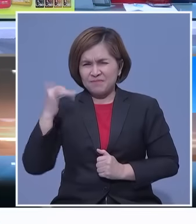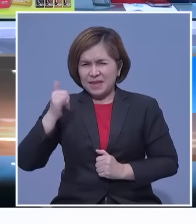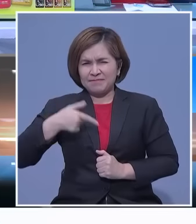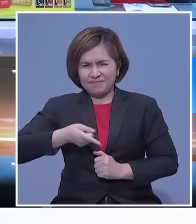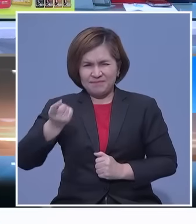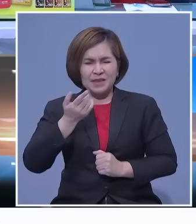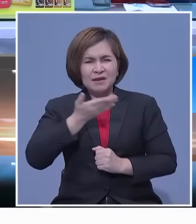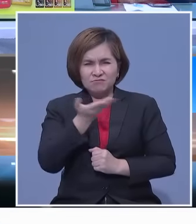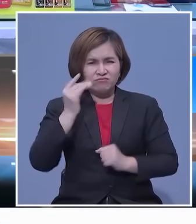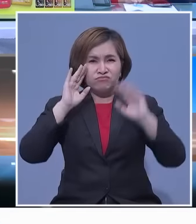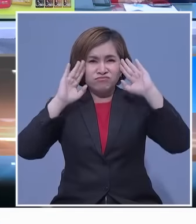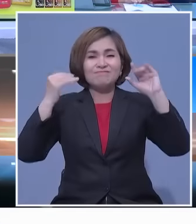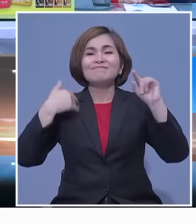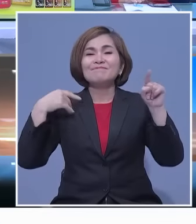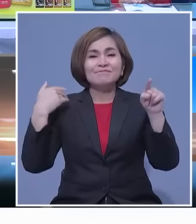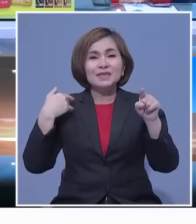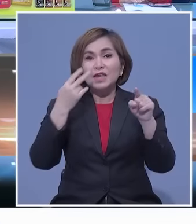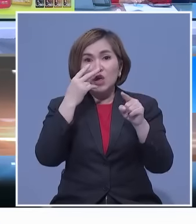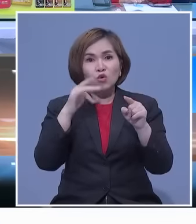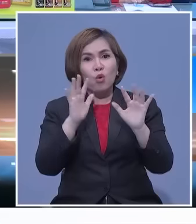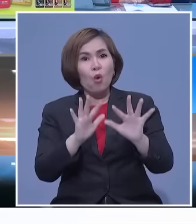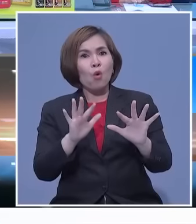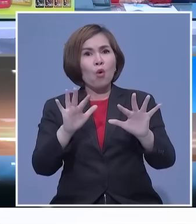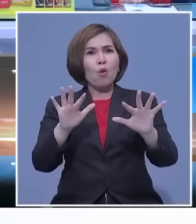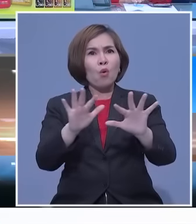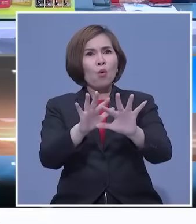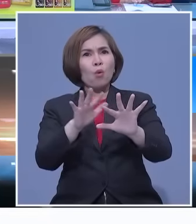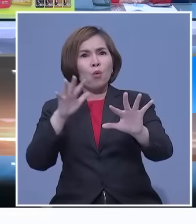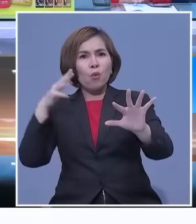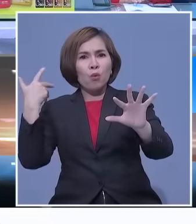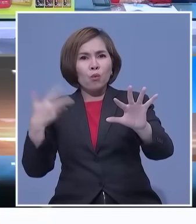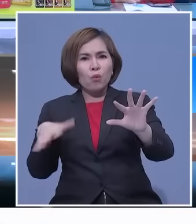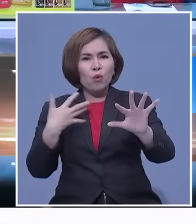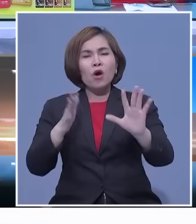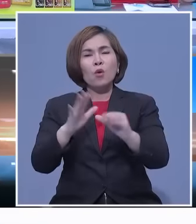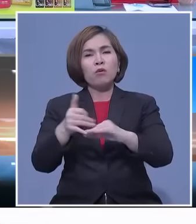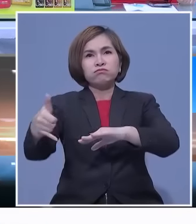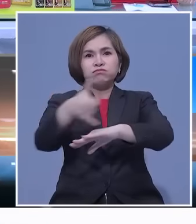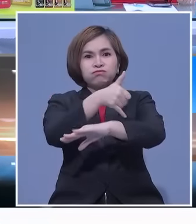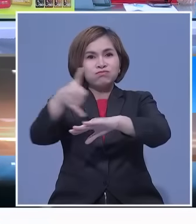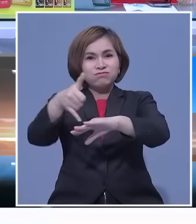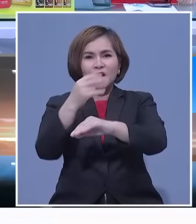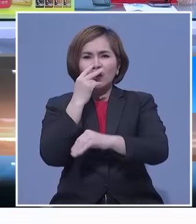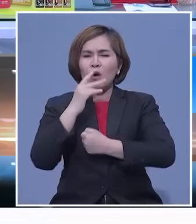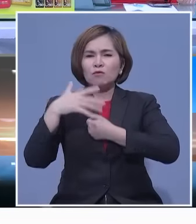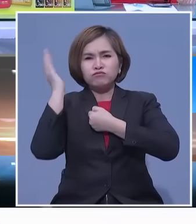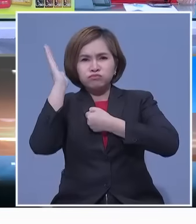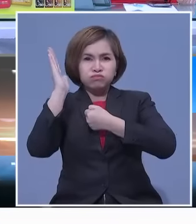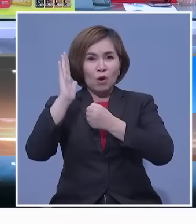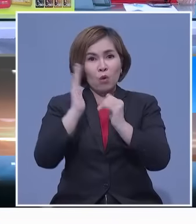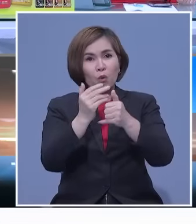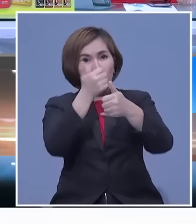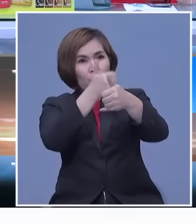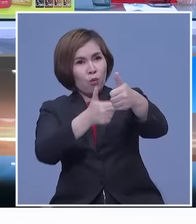ไปนะฮะมันจะเป็นบรรยากาศที่โอ้โหคนนี่เต็มฮอไปหมดแล้วคนที่มาพูดวิทยากรที่มาพูดเนี่ยก็จะเป็นคนที่